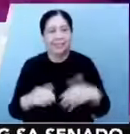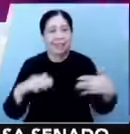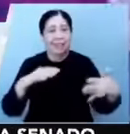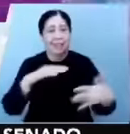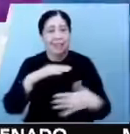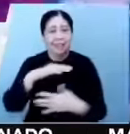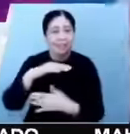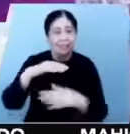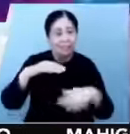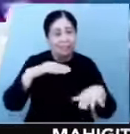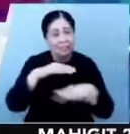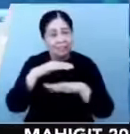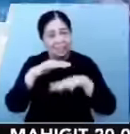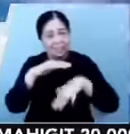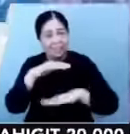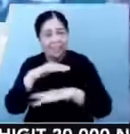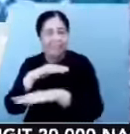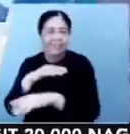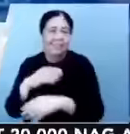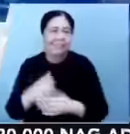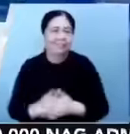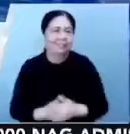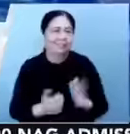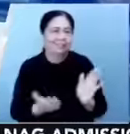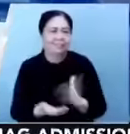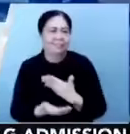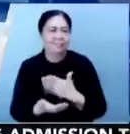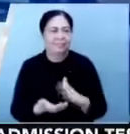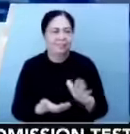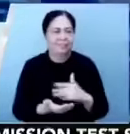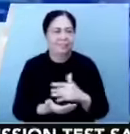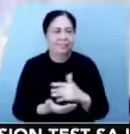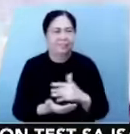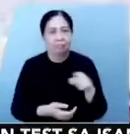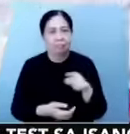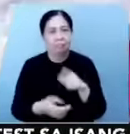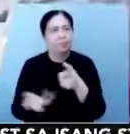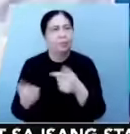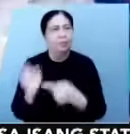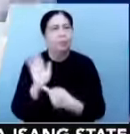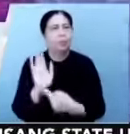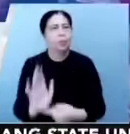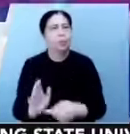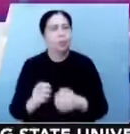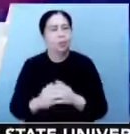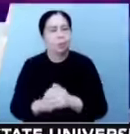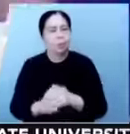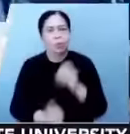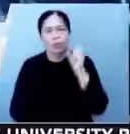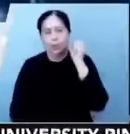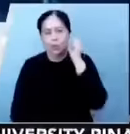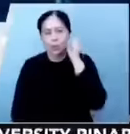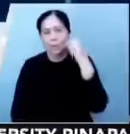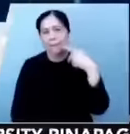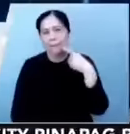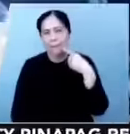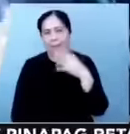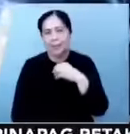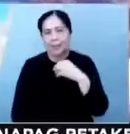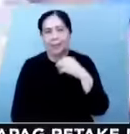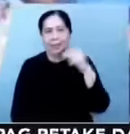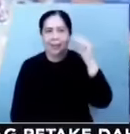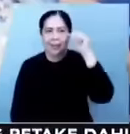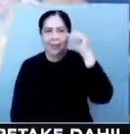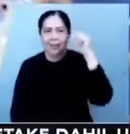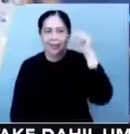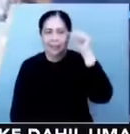Under the sea, under the sea. Ayon sa mga mainstay ng show na sina Sofia Pablo at Allen Ansay, mas